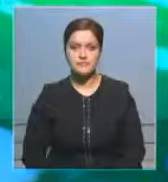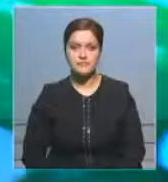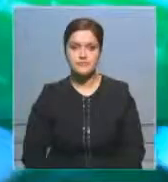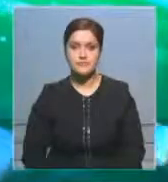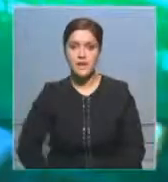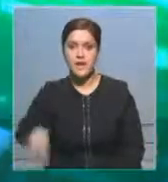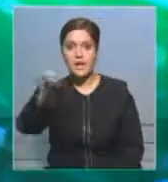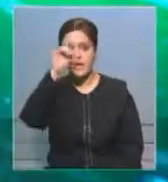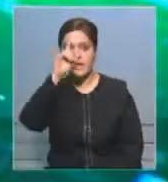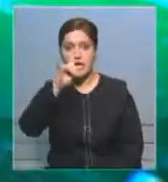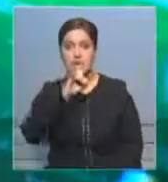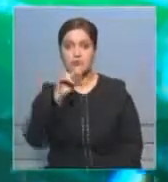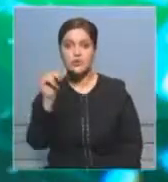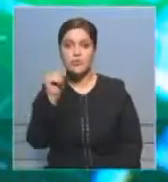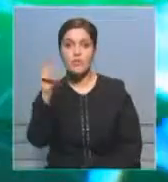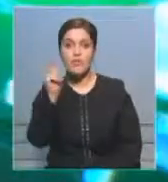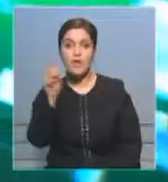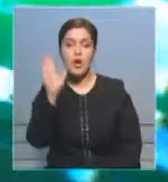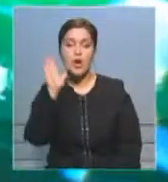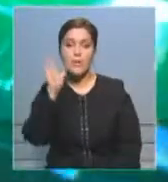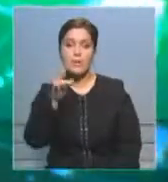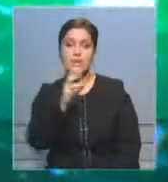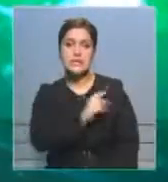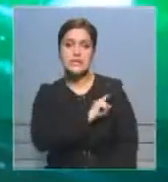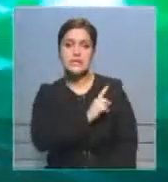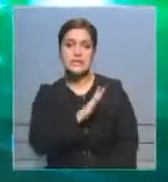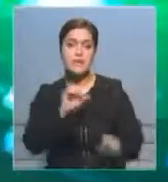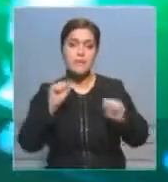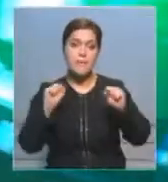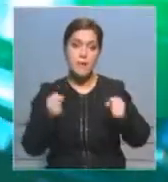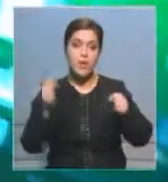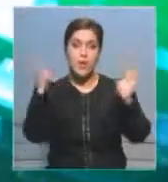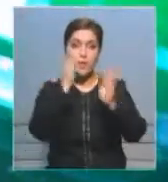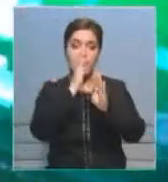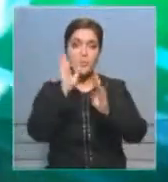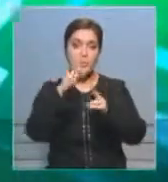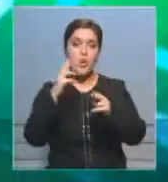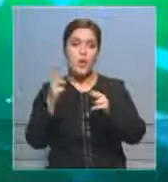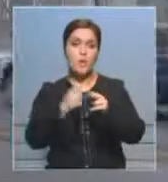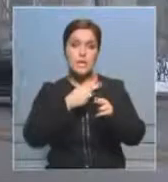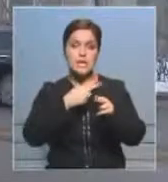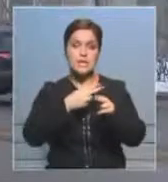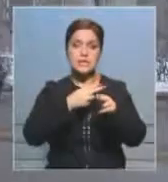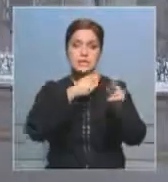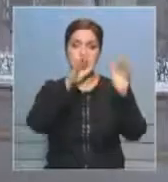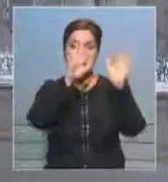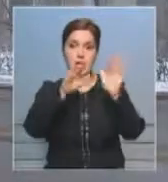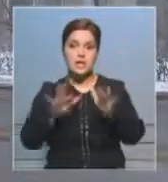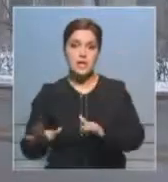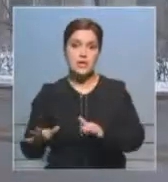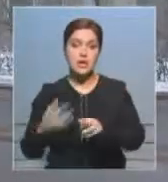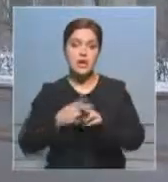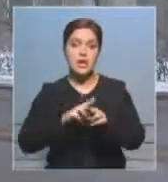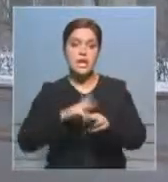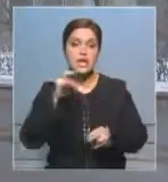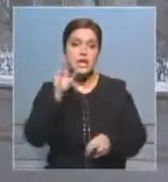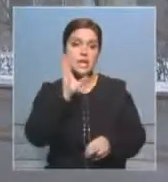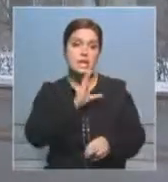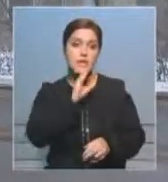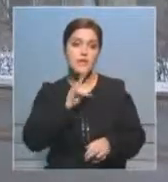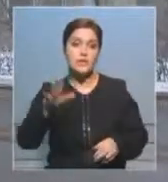казахстане на выходные ожидается они сильный мороз погода будет преимущественно без осадков по информации как гидра нету на